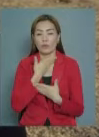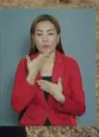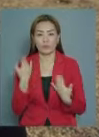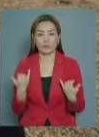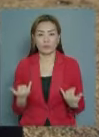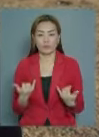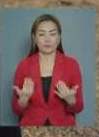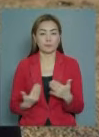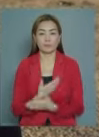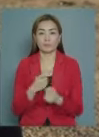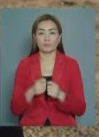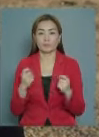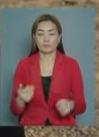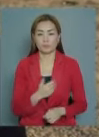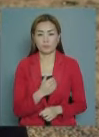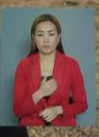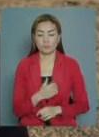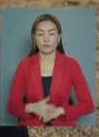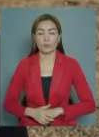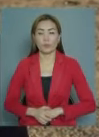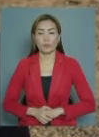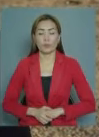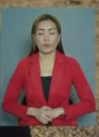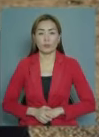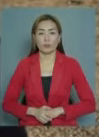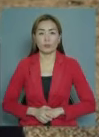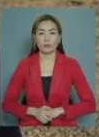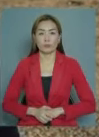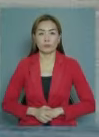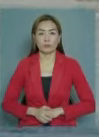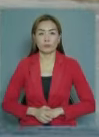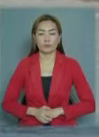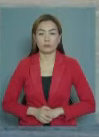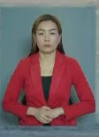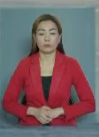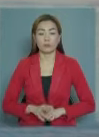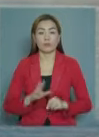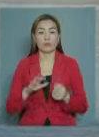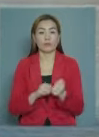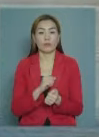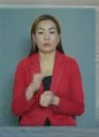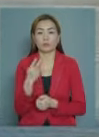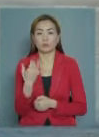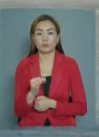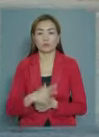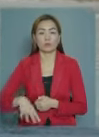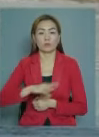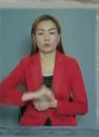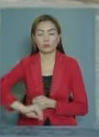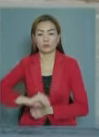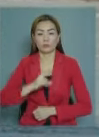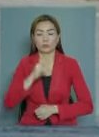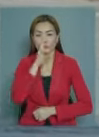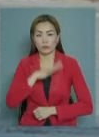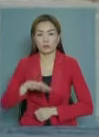күндө сонун кайтадан күчүнө эндирсе шаруачылыктарга көп пайдасы тиерет. Кургакчылык тек Жылой ауданынын гана эмес,